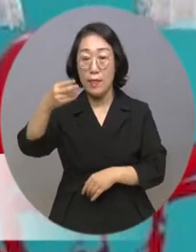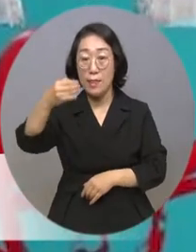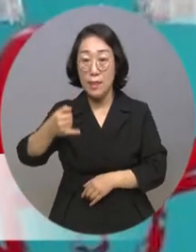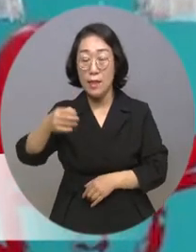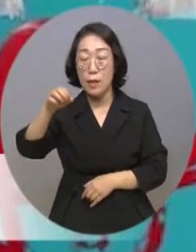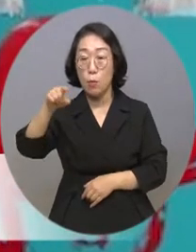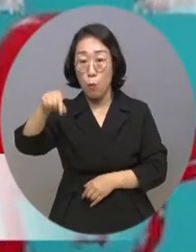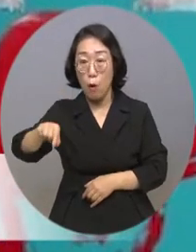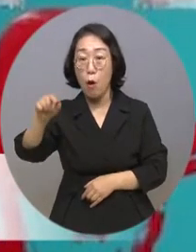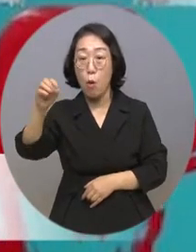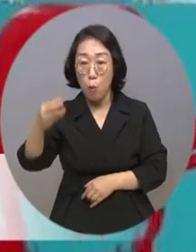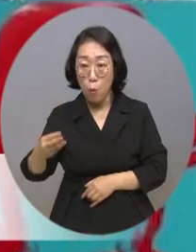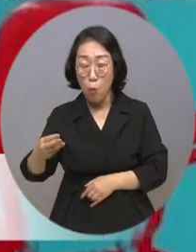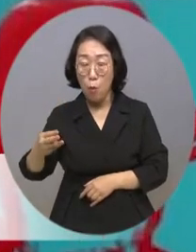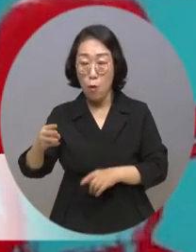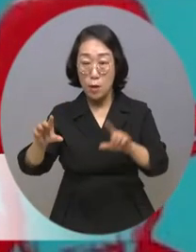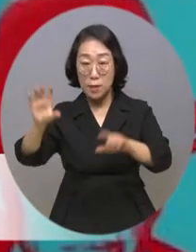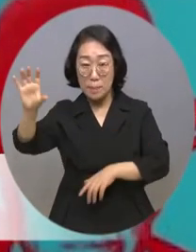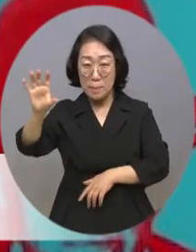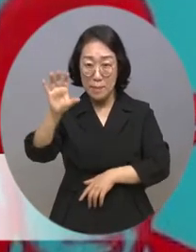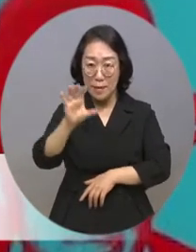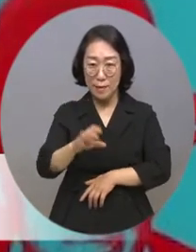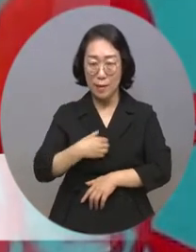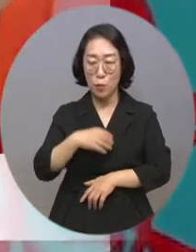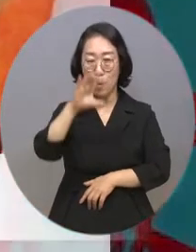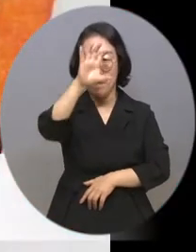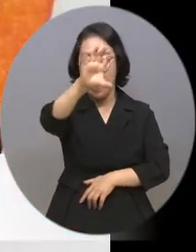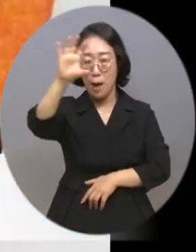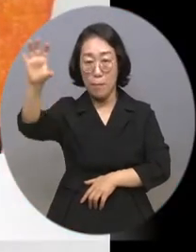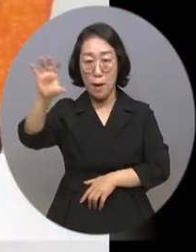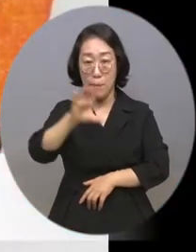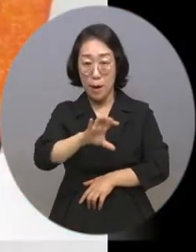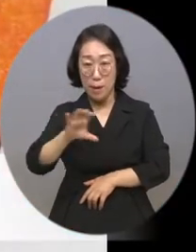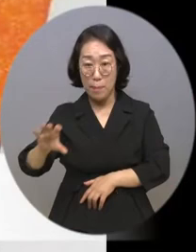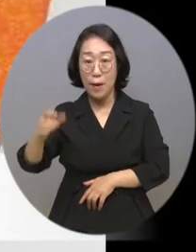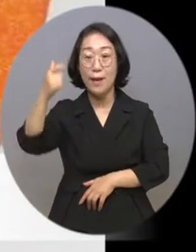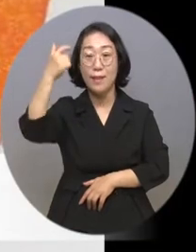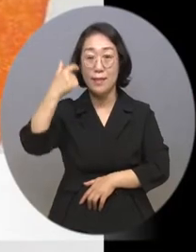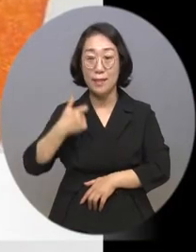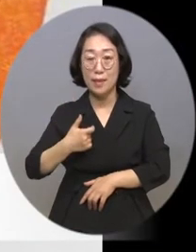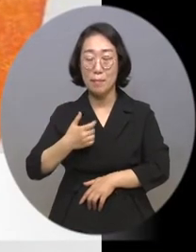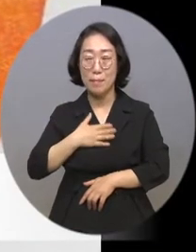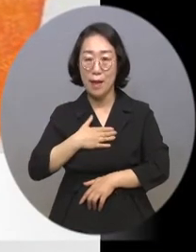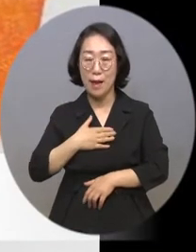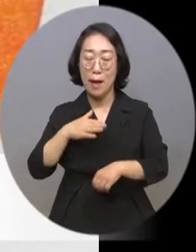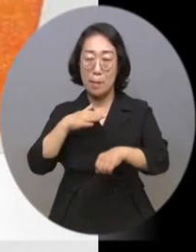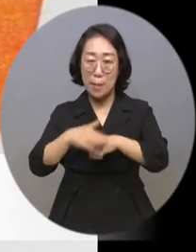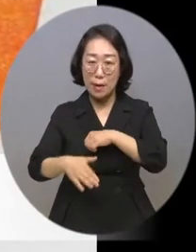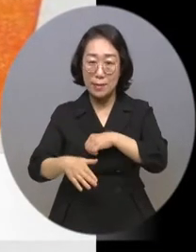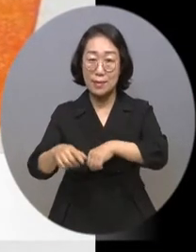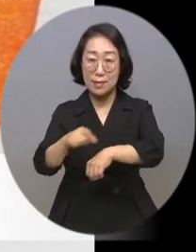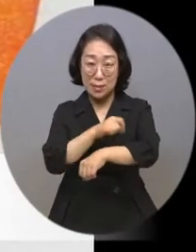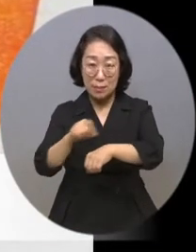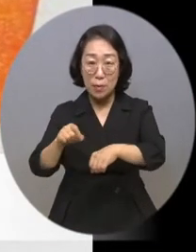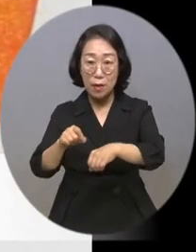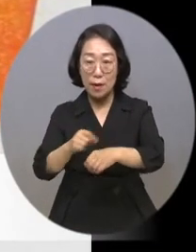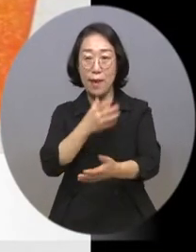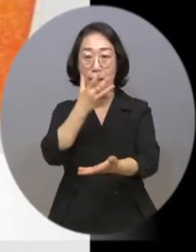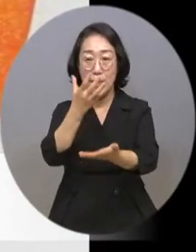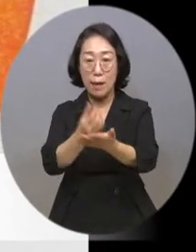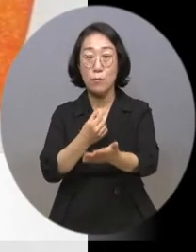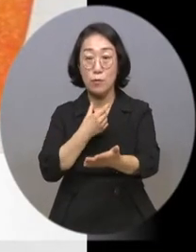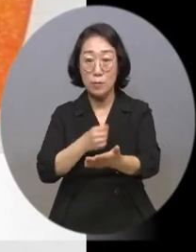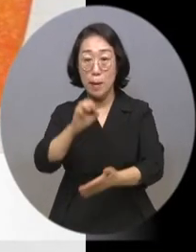작품을 보면서 나도 사분할 속에다가 뭔가를 나만의 방식을 넣어보고자